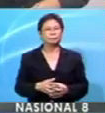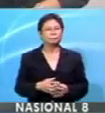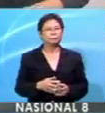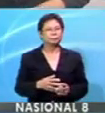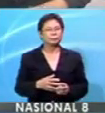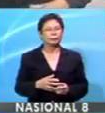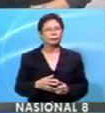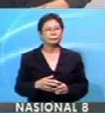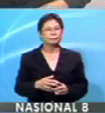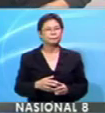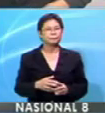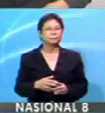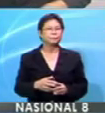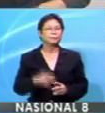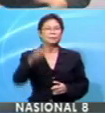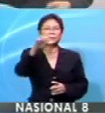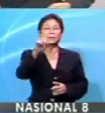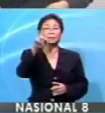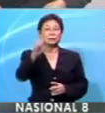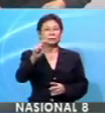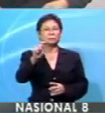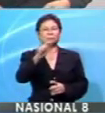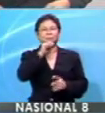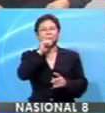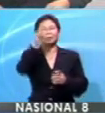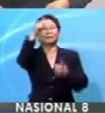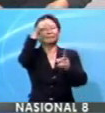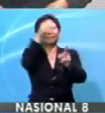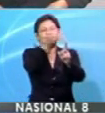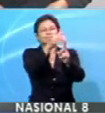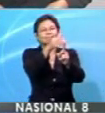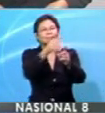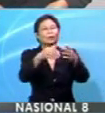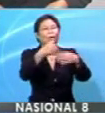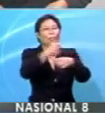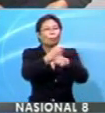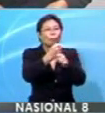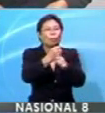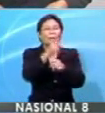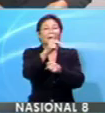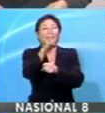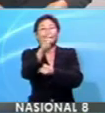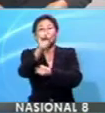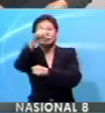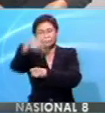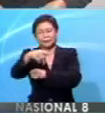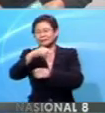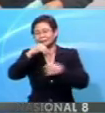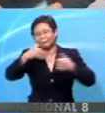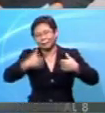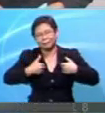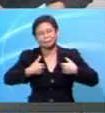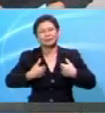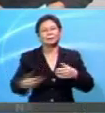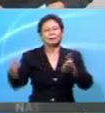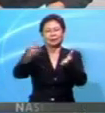Omar GST tidak akan dikenakan ke atas sebarang pengeluaran kumpulan Wang simpanan pekerja kwsp